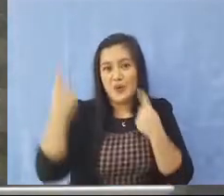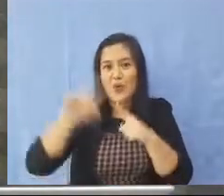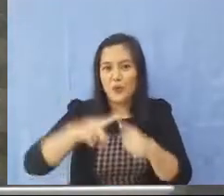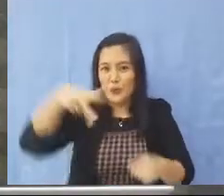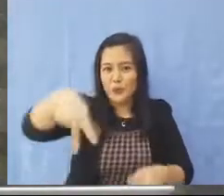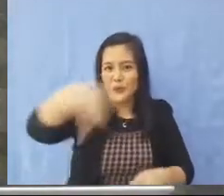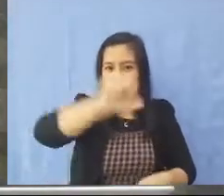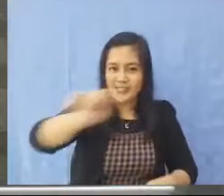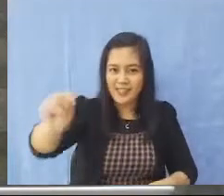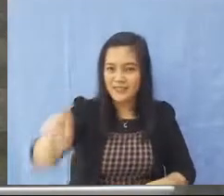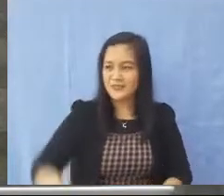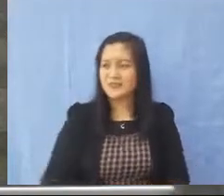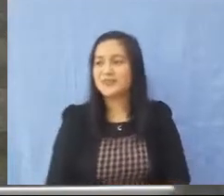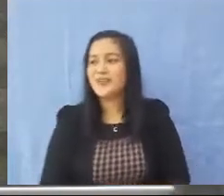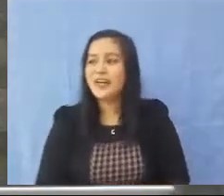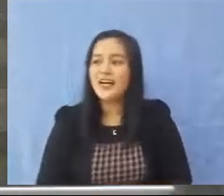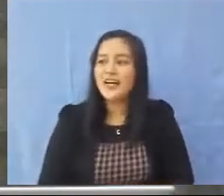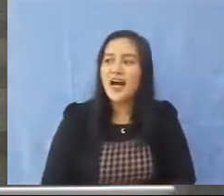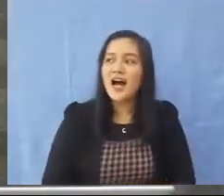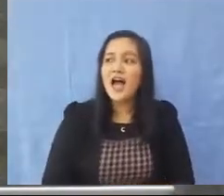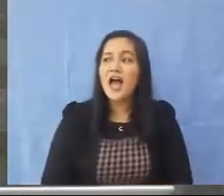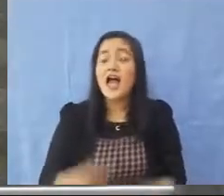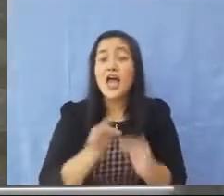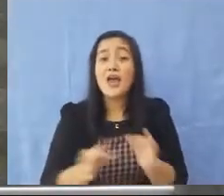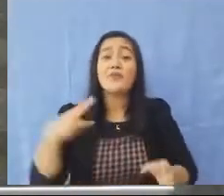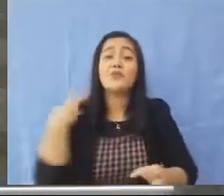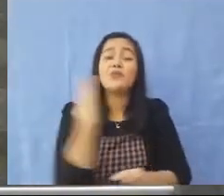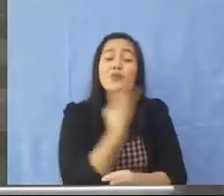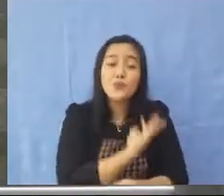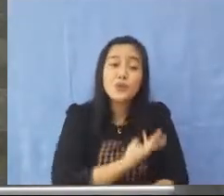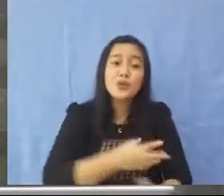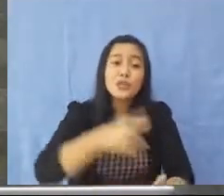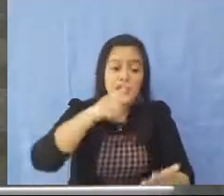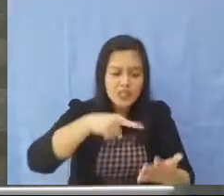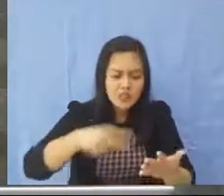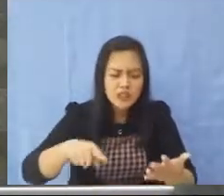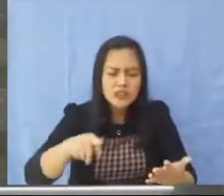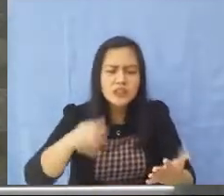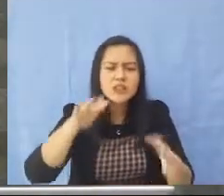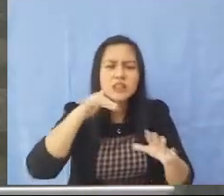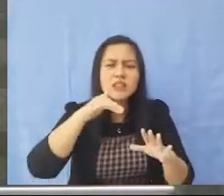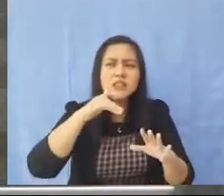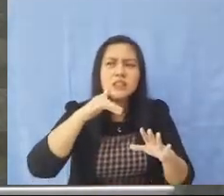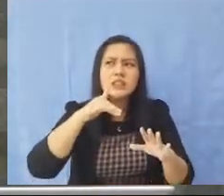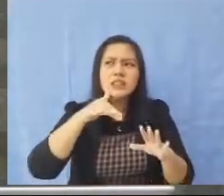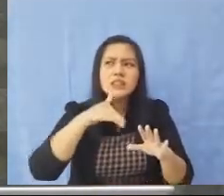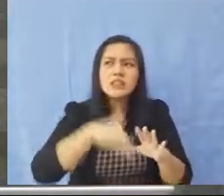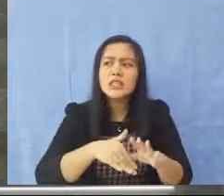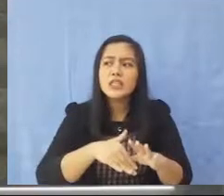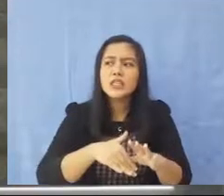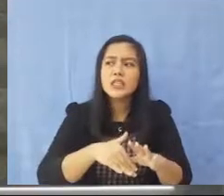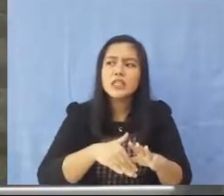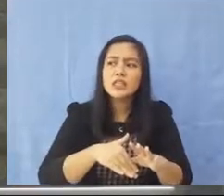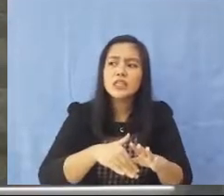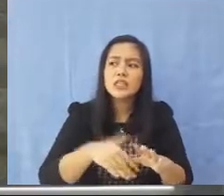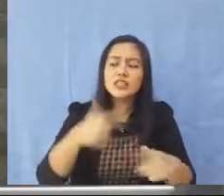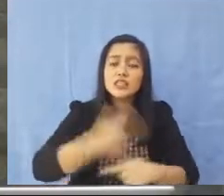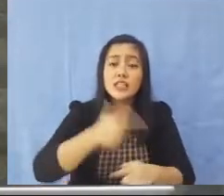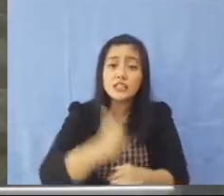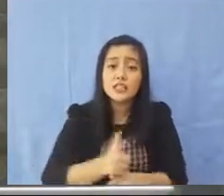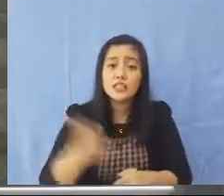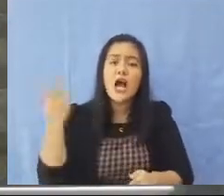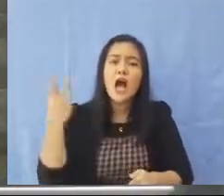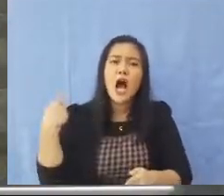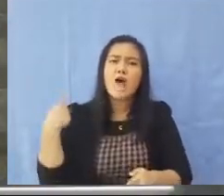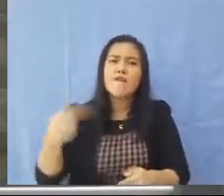books, mababasa po natin sa Old Testament ay nadadamay po rin yan si Iso. And also, if we're going to study the history of